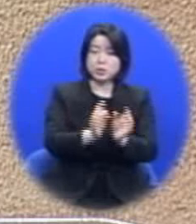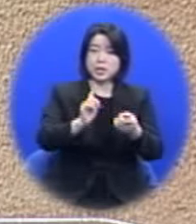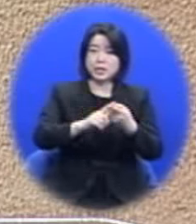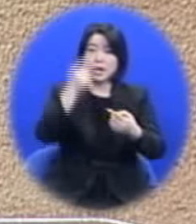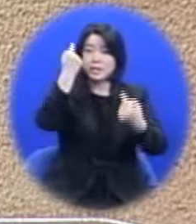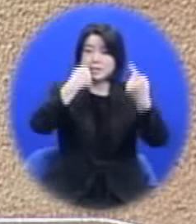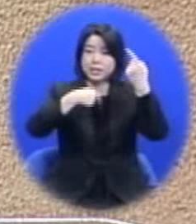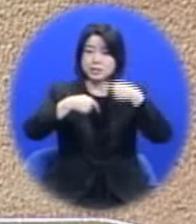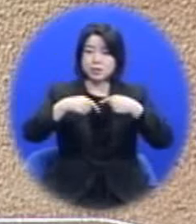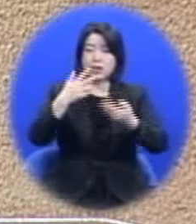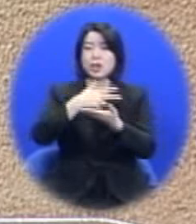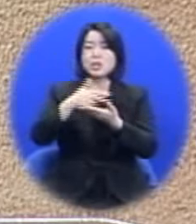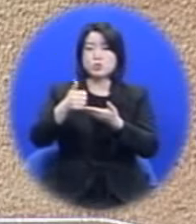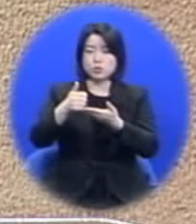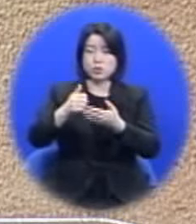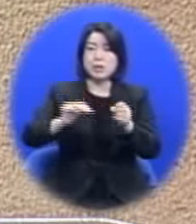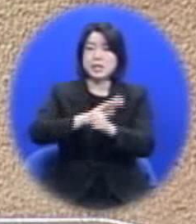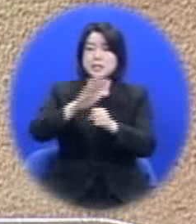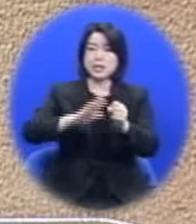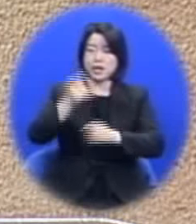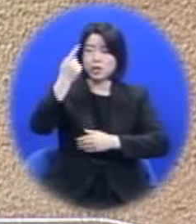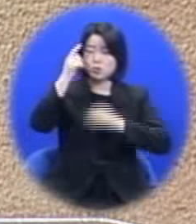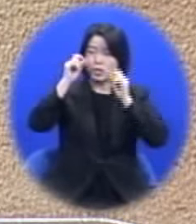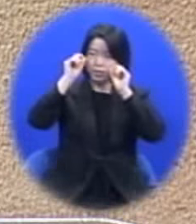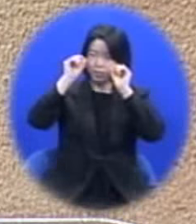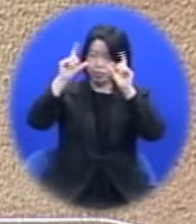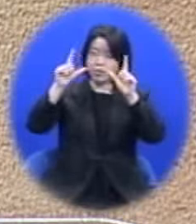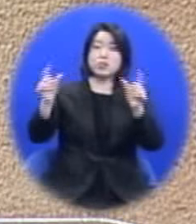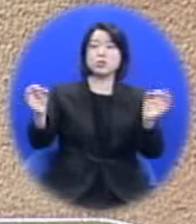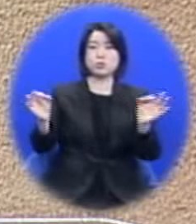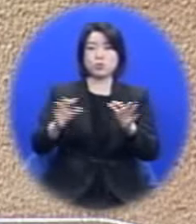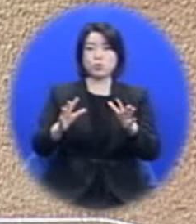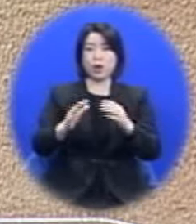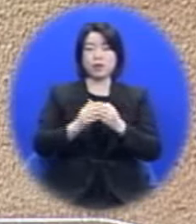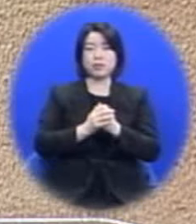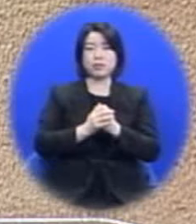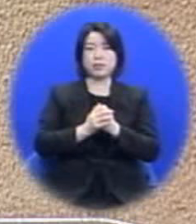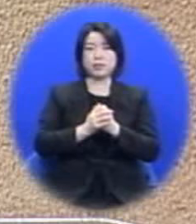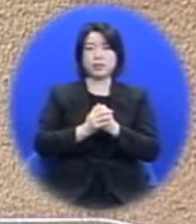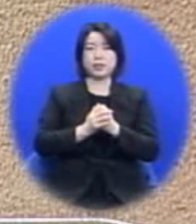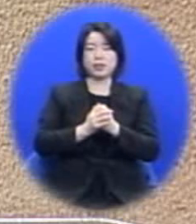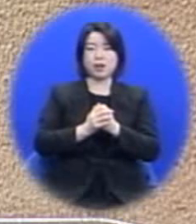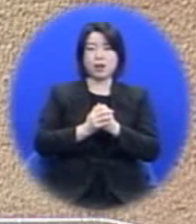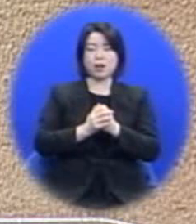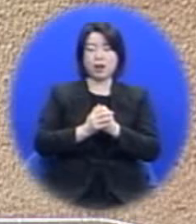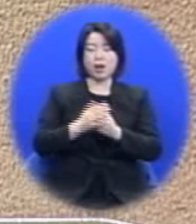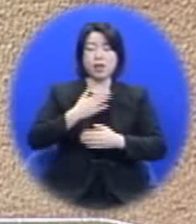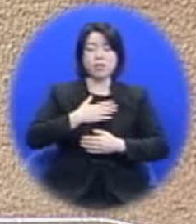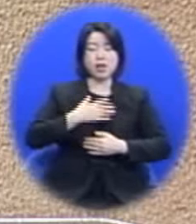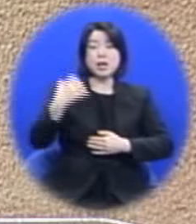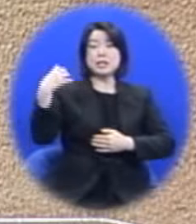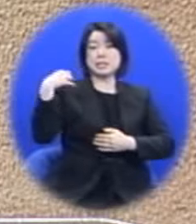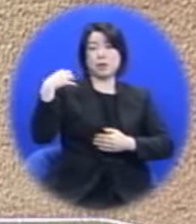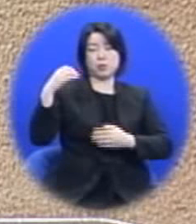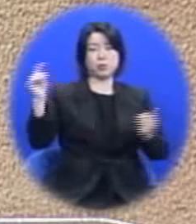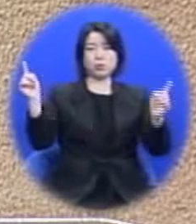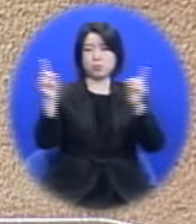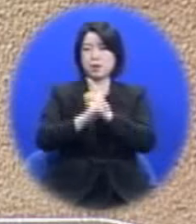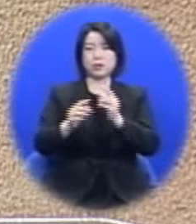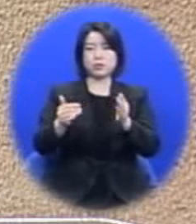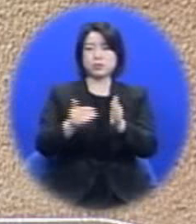상처가 주님을 사랑하는 눈이 탁 뜨이는 순간에 사명으로 바뀌어 버리더라고.